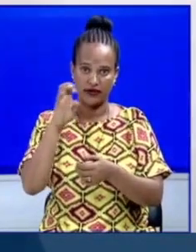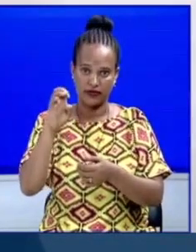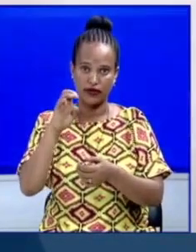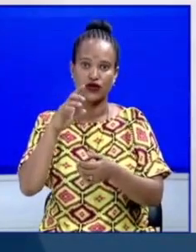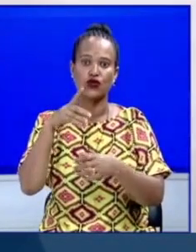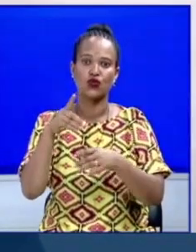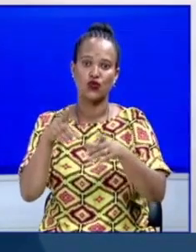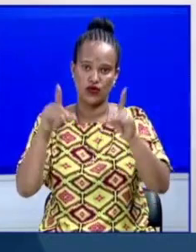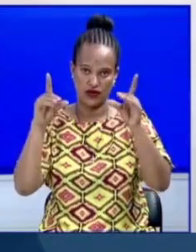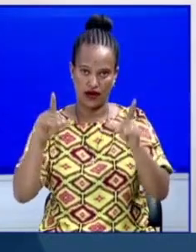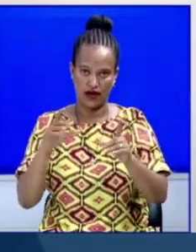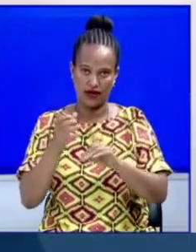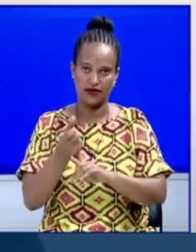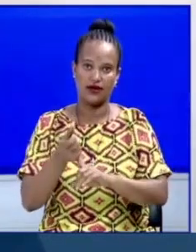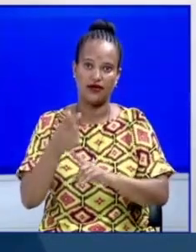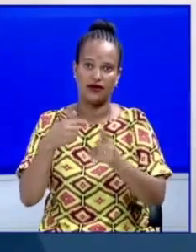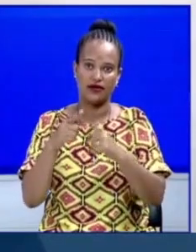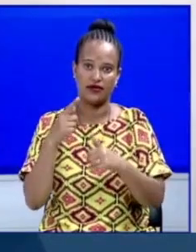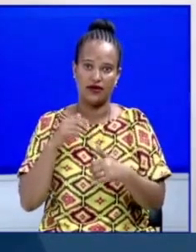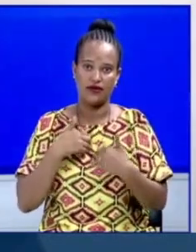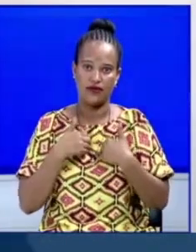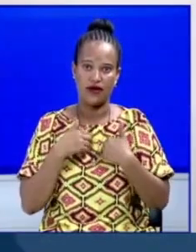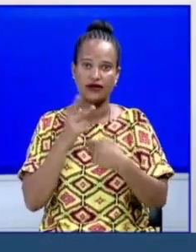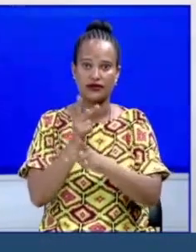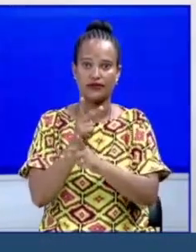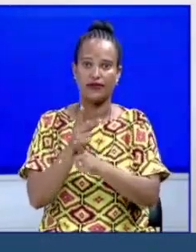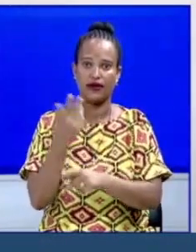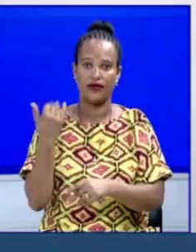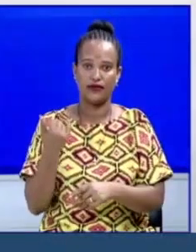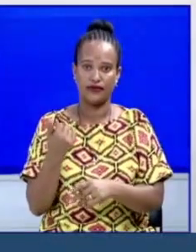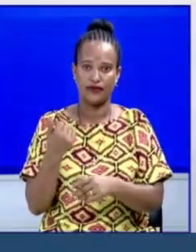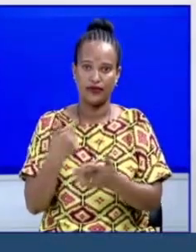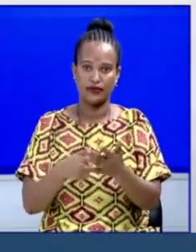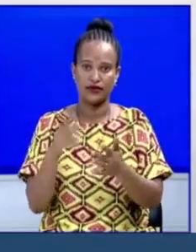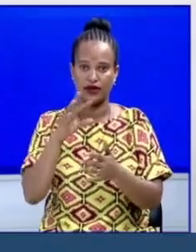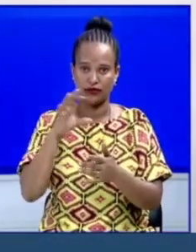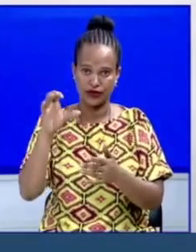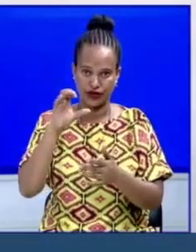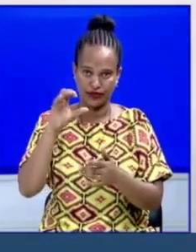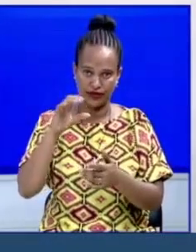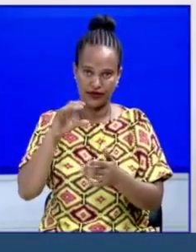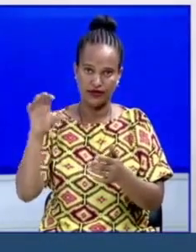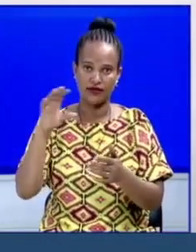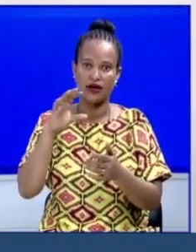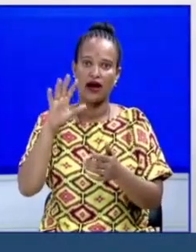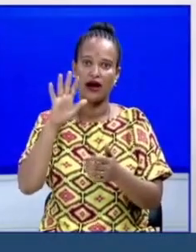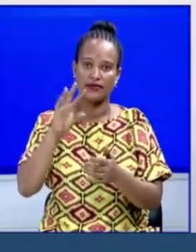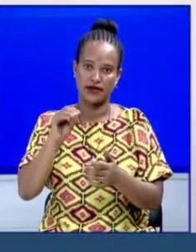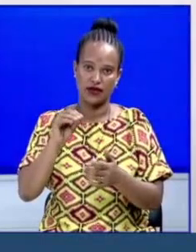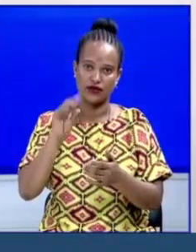ወይ ከዓ 4 ሜትሪክ ቶን ፅዕነት ትፅቢት ይግበር ነይሩ። ኣብዚ ልዕሊ